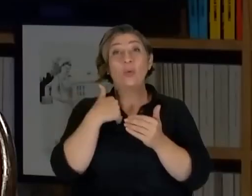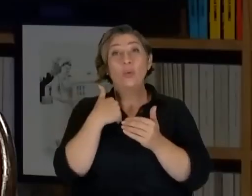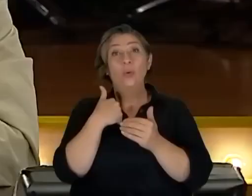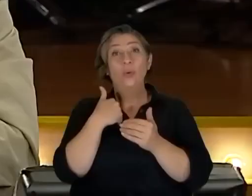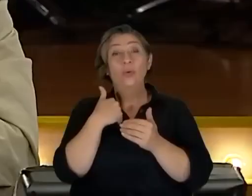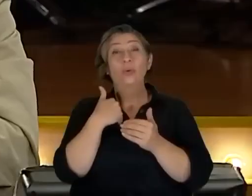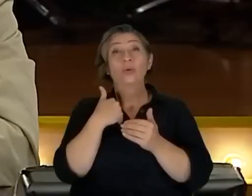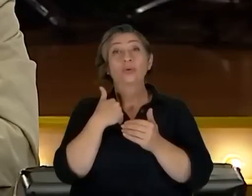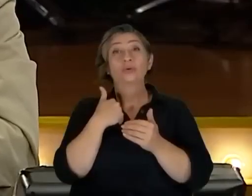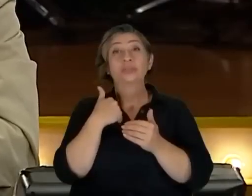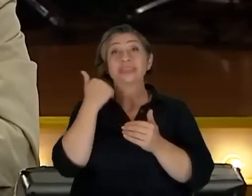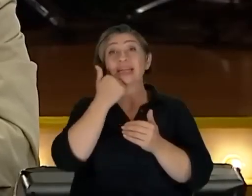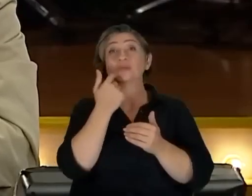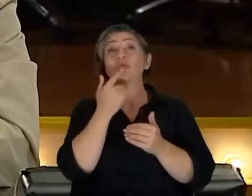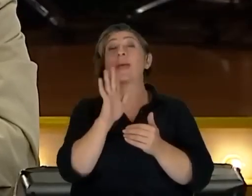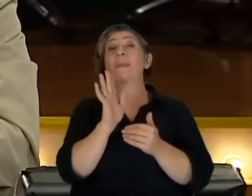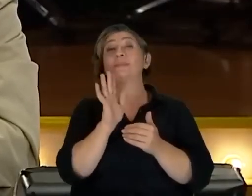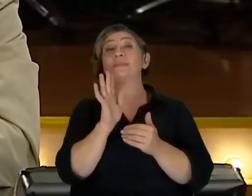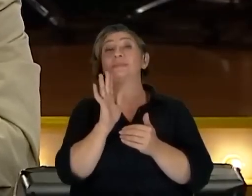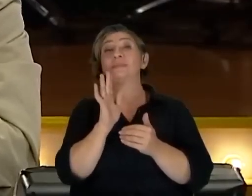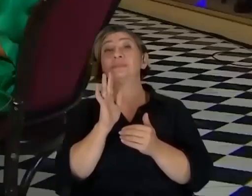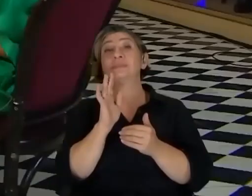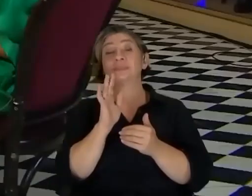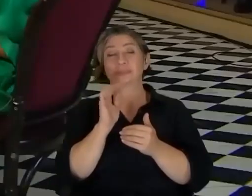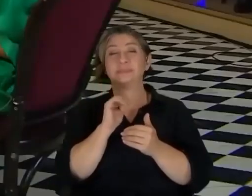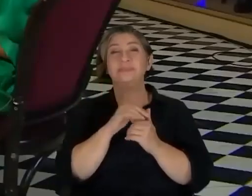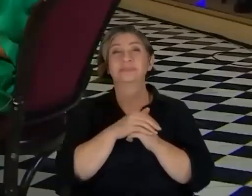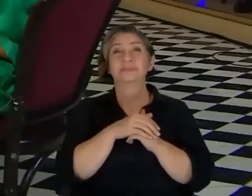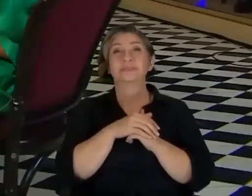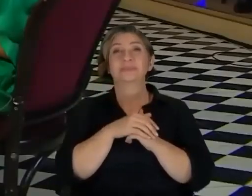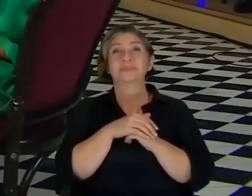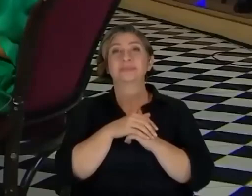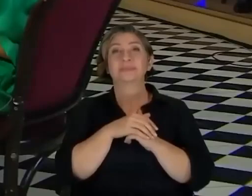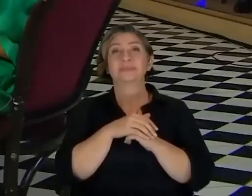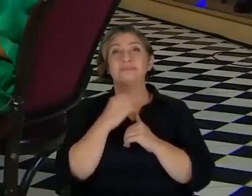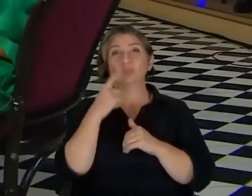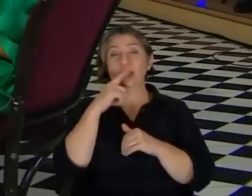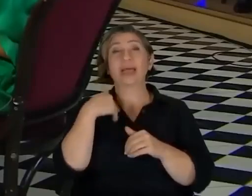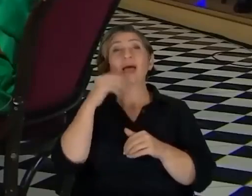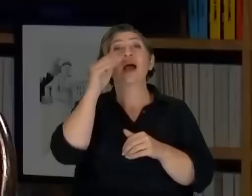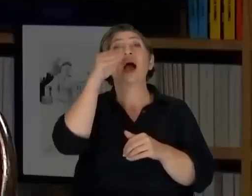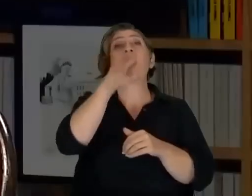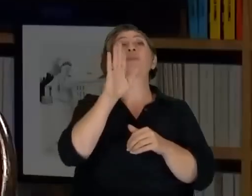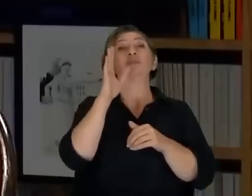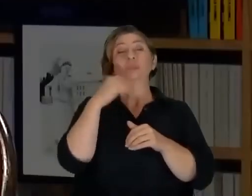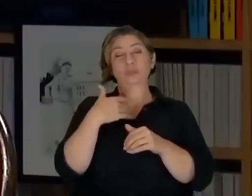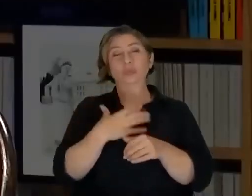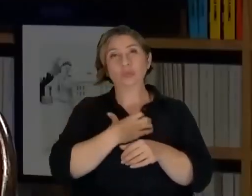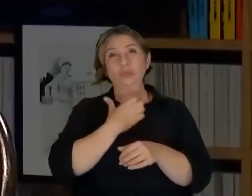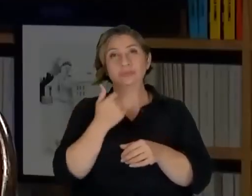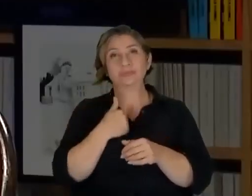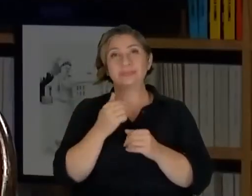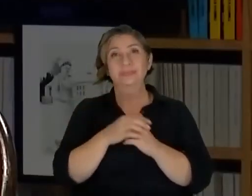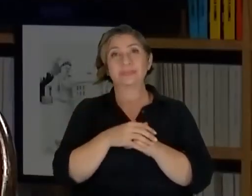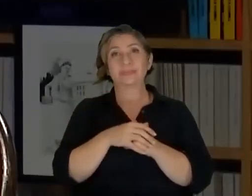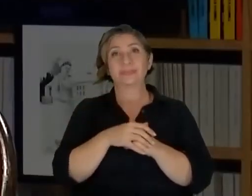mı bana? Ulaştıysa yalan söylemeyin. Yok, ulaşmadı bu size bence. Peki, tamam. Peki. Ben de üzüldüm ulaşmadığına.